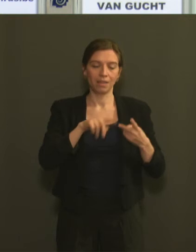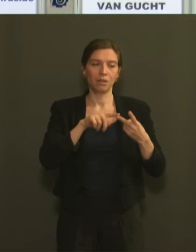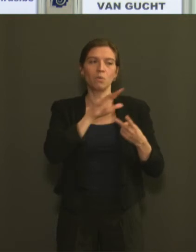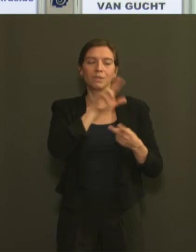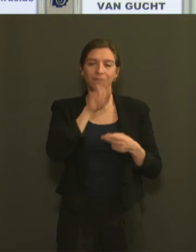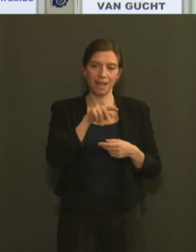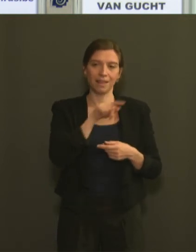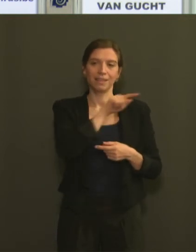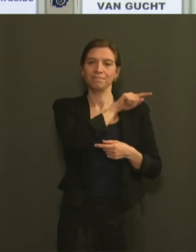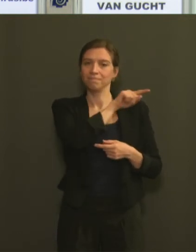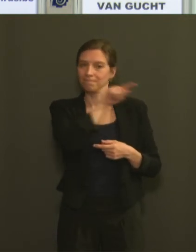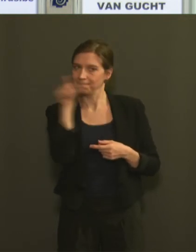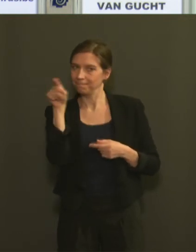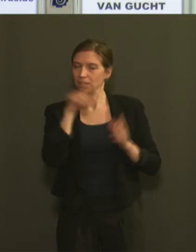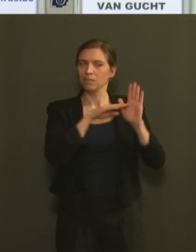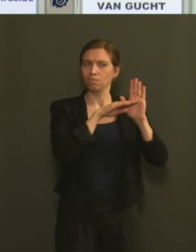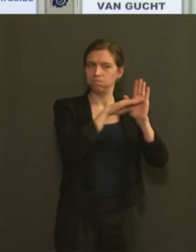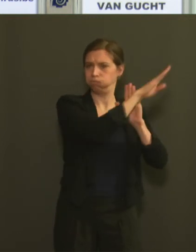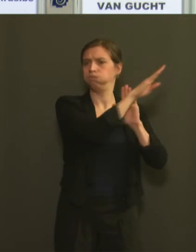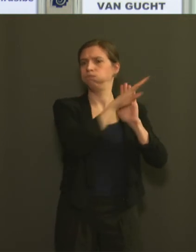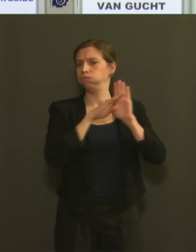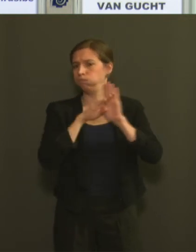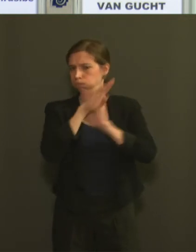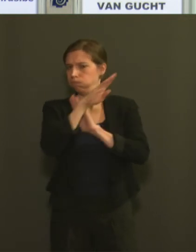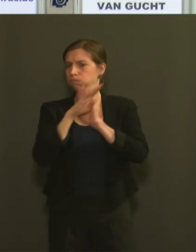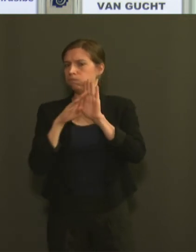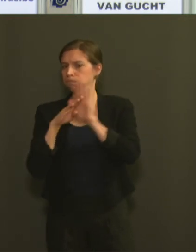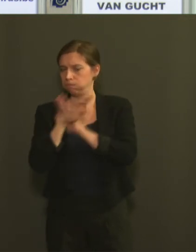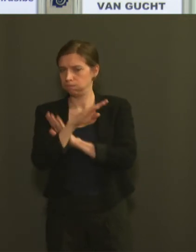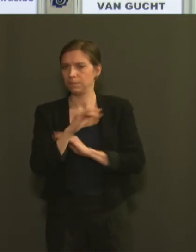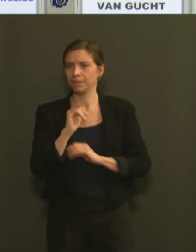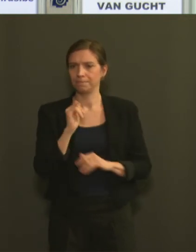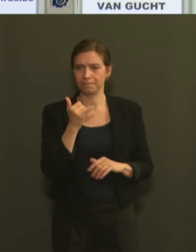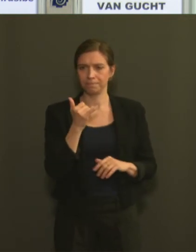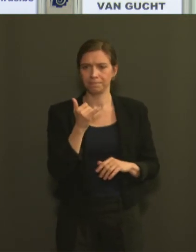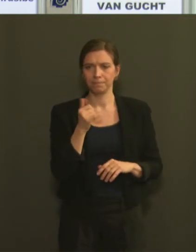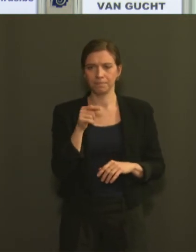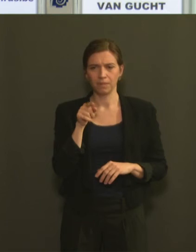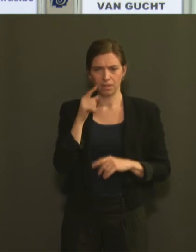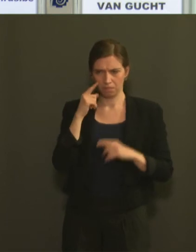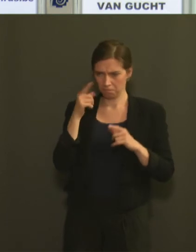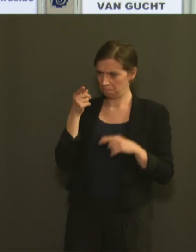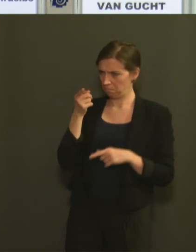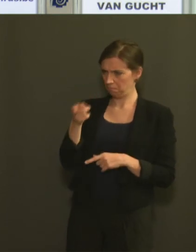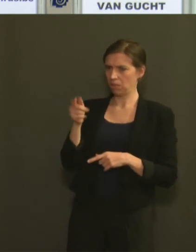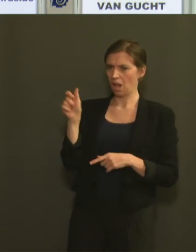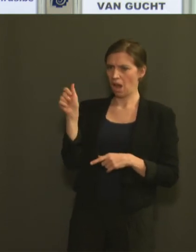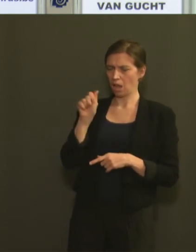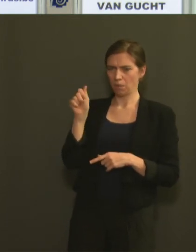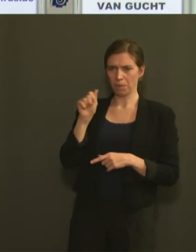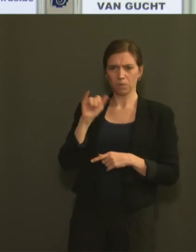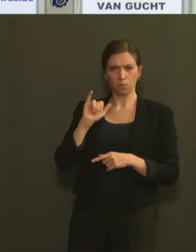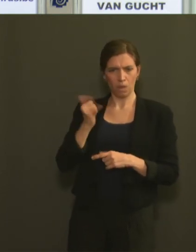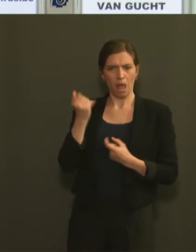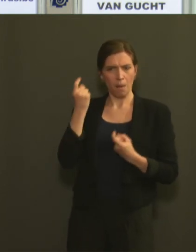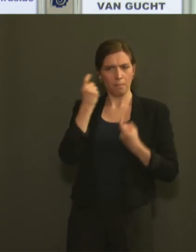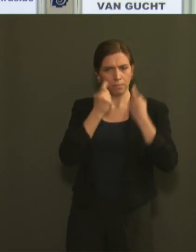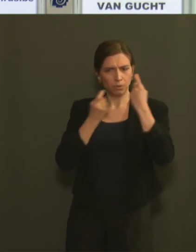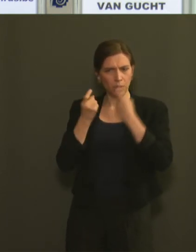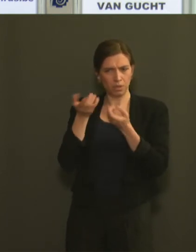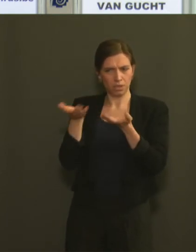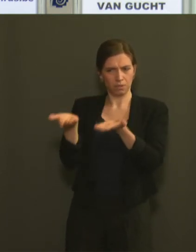de précaires positive en de province' antwerpen troupe d'acteurs boxe en tant